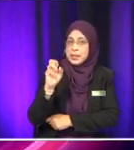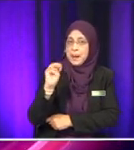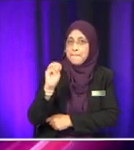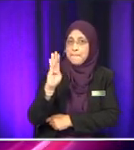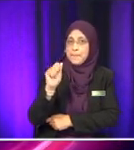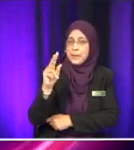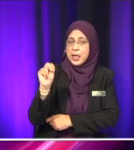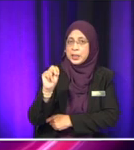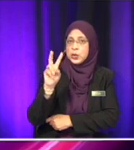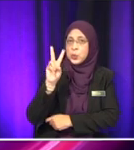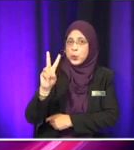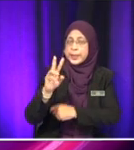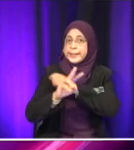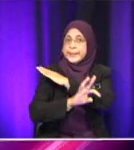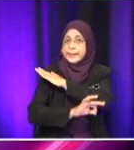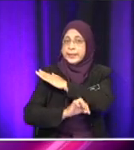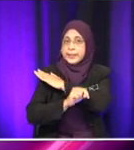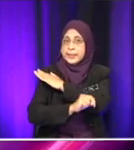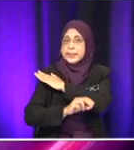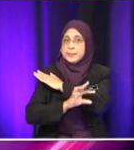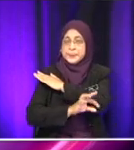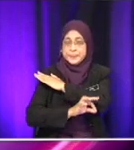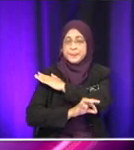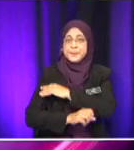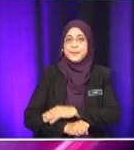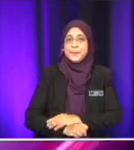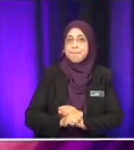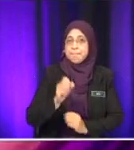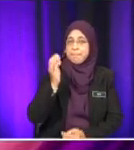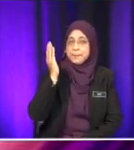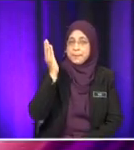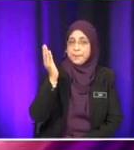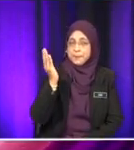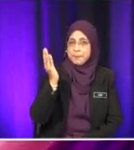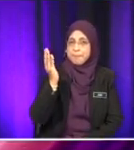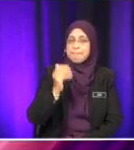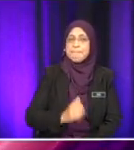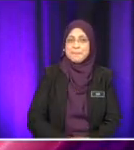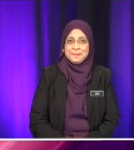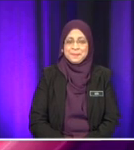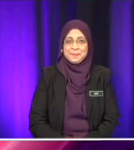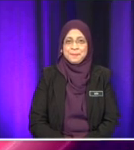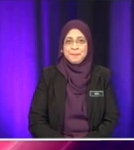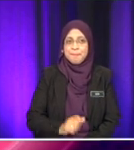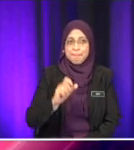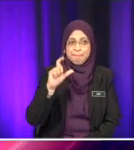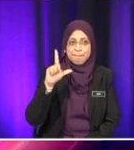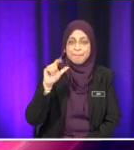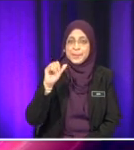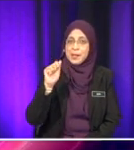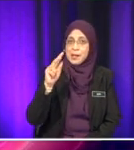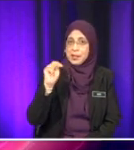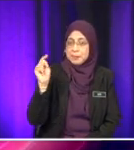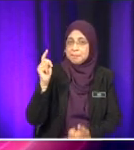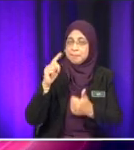oke orang murid saya eee sebelah kanan eee adalah Diana kemudian